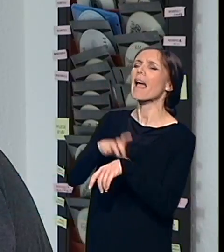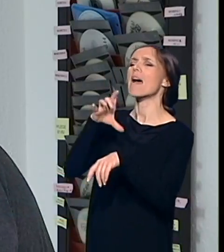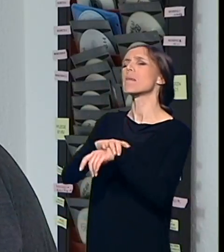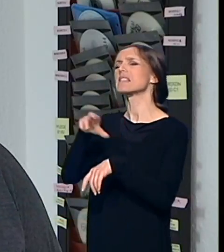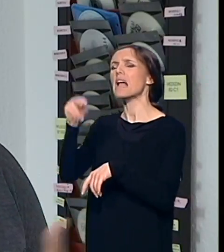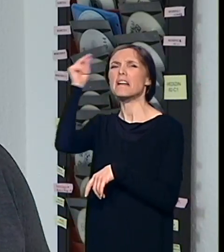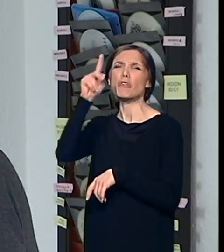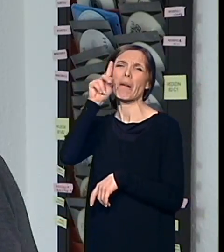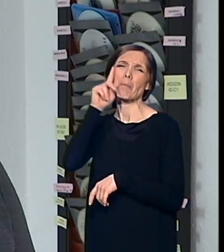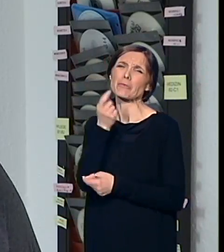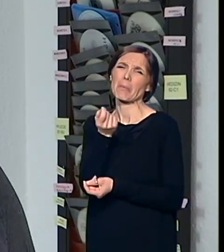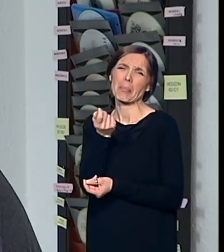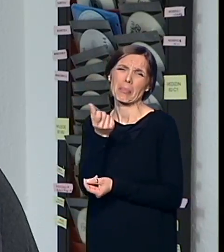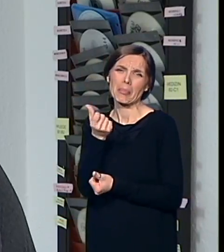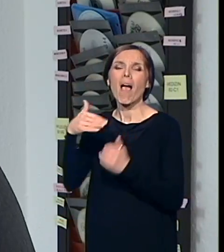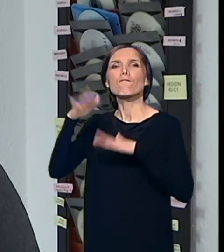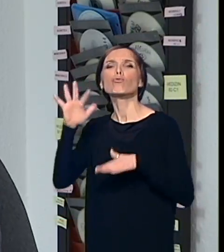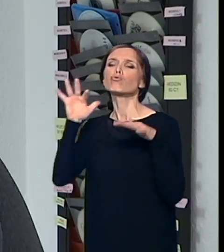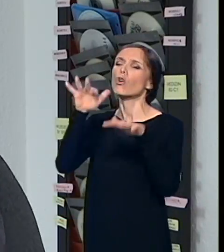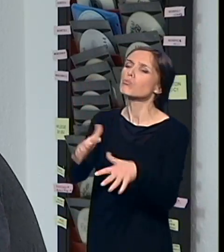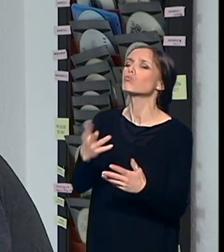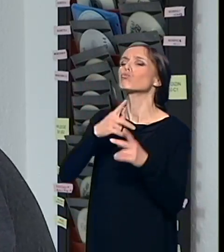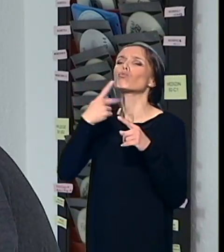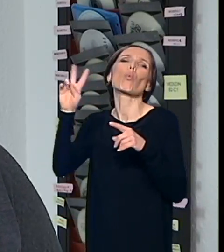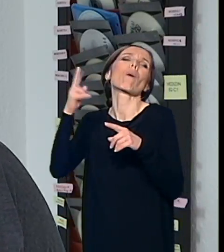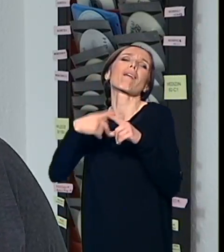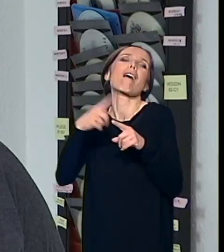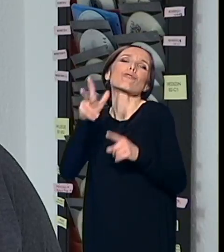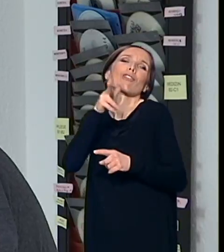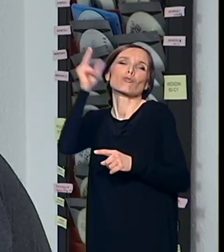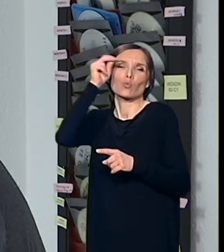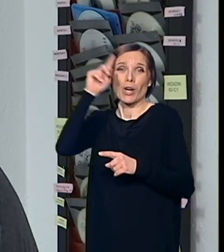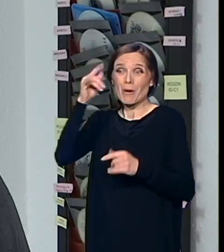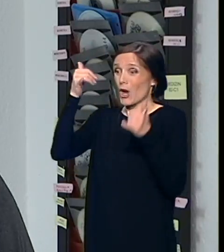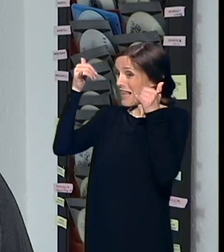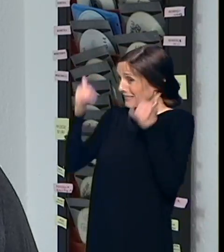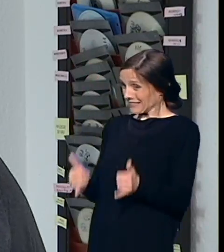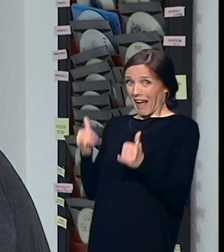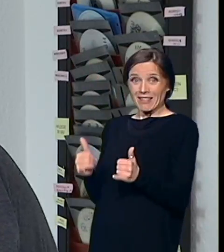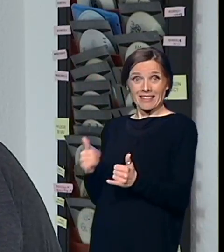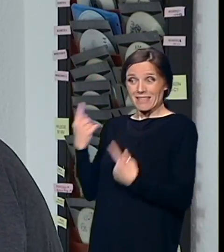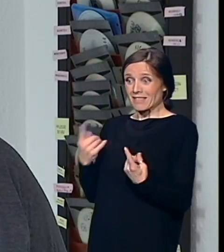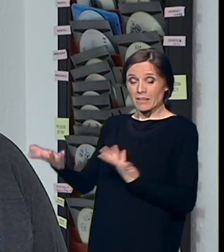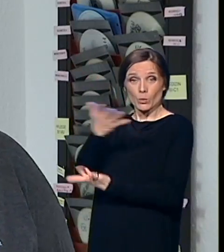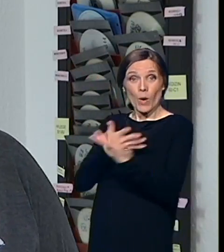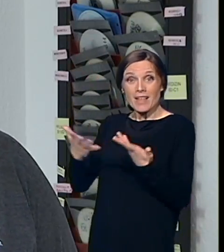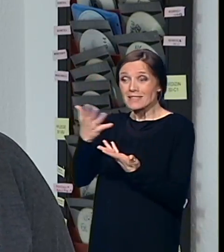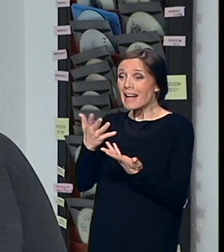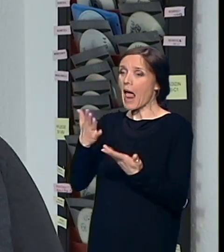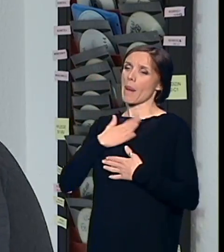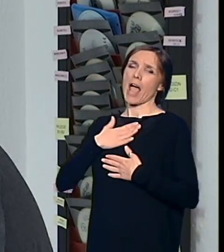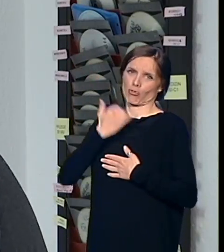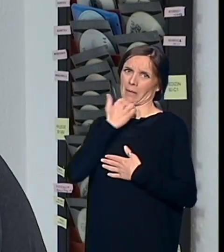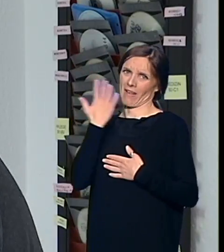svi ostali su učili iz nekih drugih razloga. Sada je situacija potpuno obrnuta, da možemo da kažemo da su oni koji uče nemački,